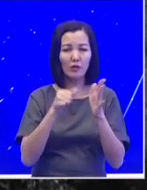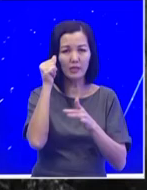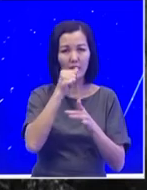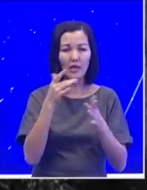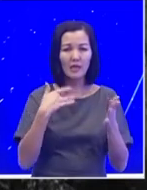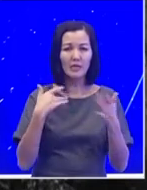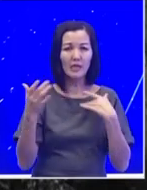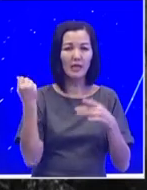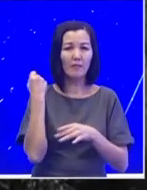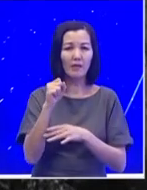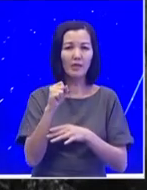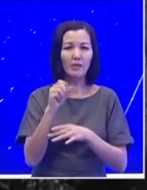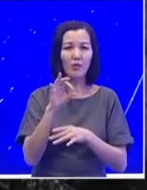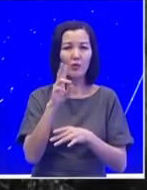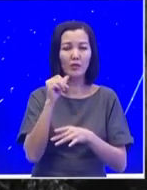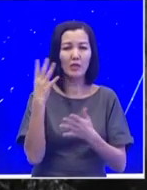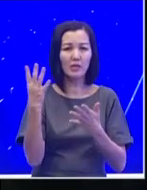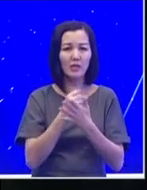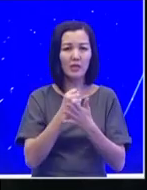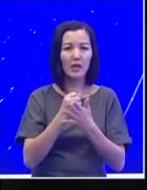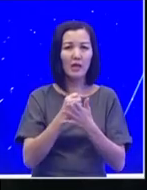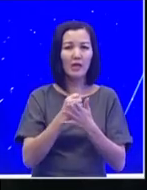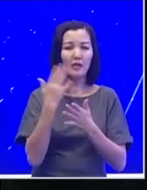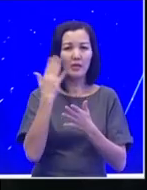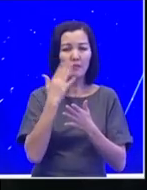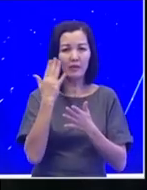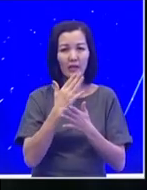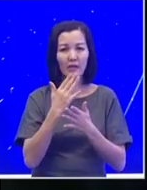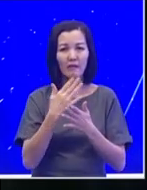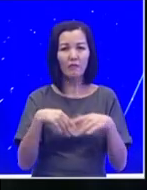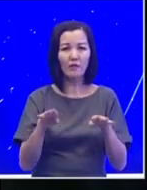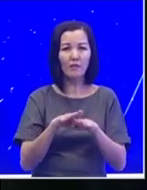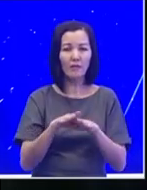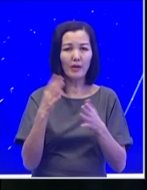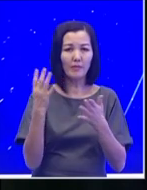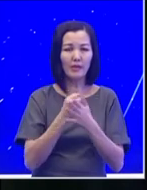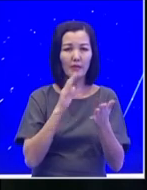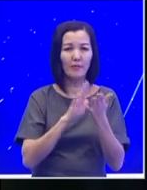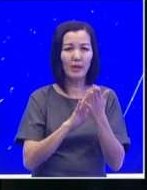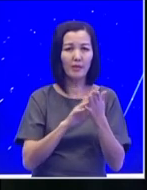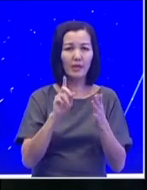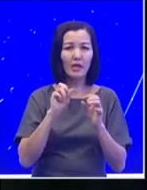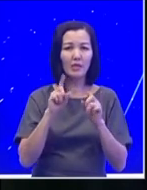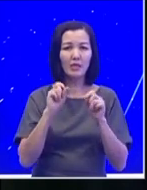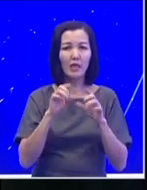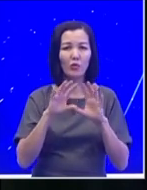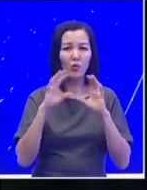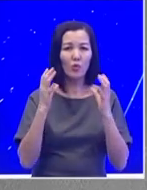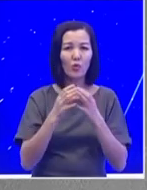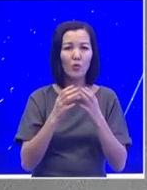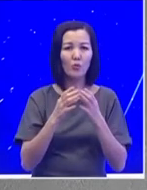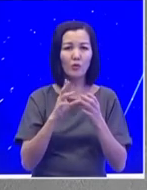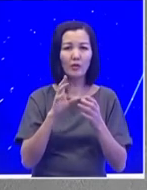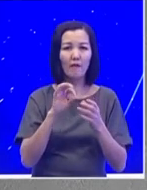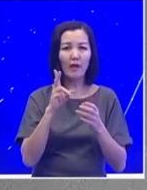актер стал обладателем почетного «Оскара» за достижения в кинематографе. Также он является обладателем премии «Золотой глобус» за роль Винсента